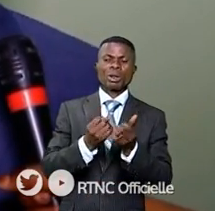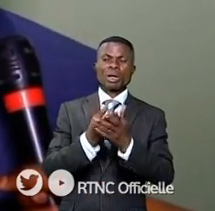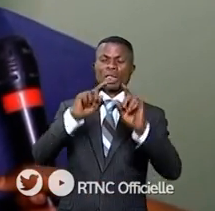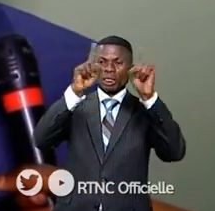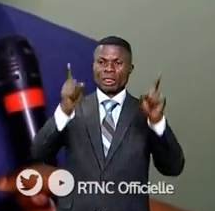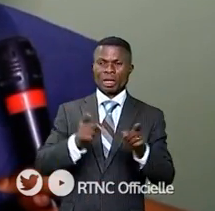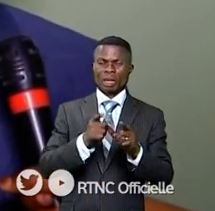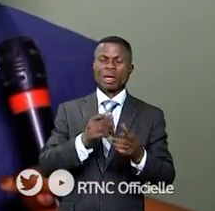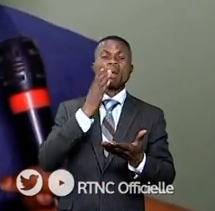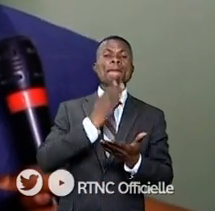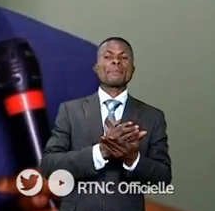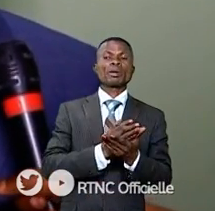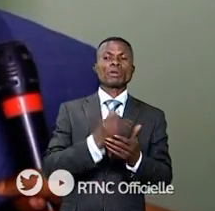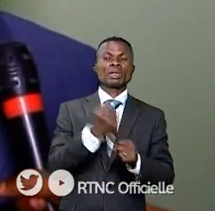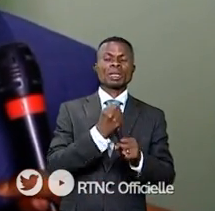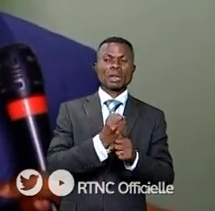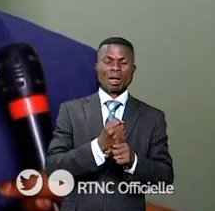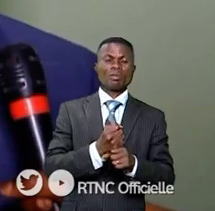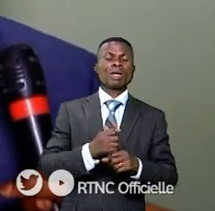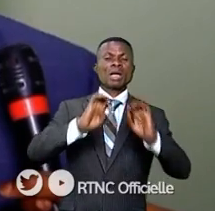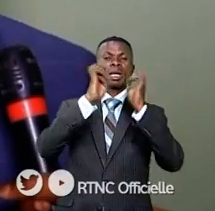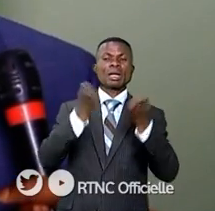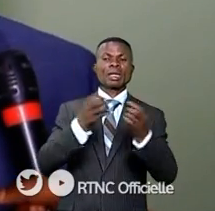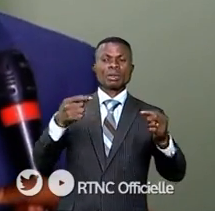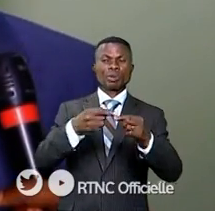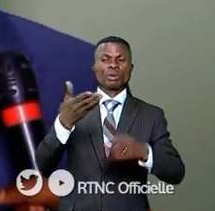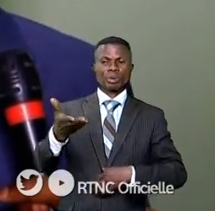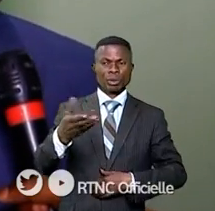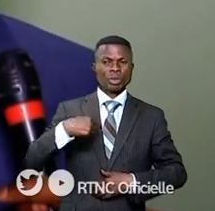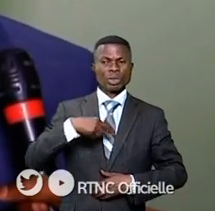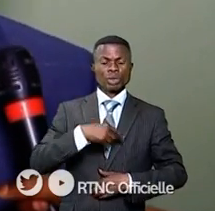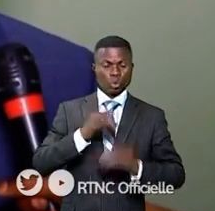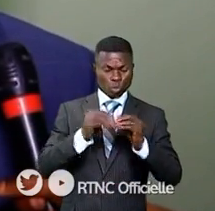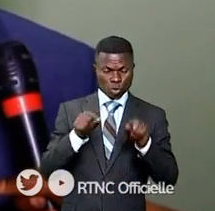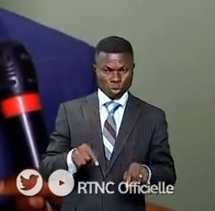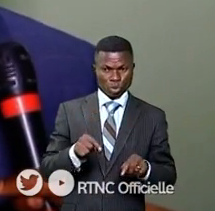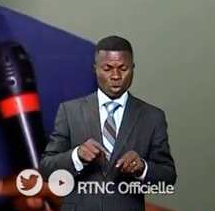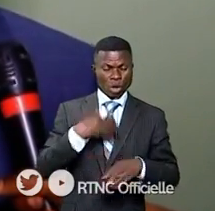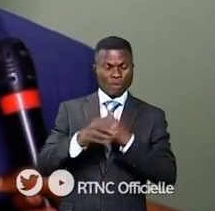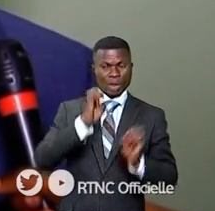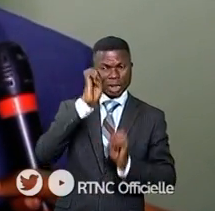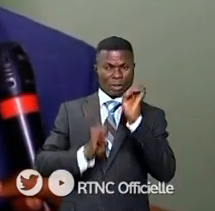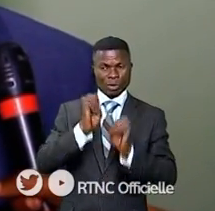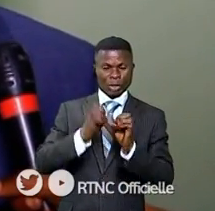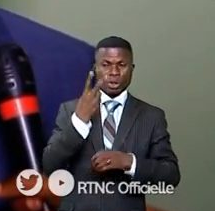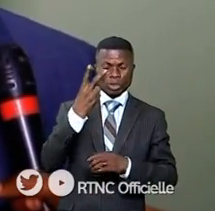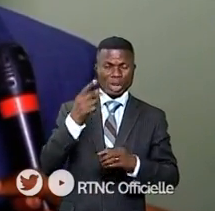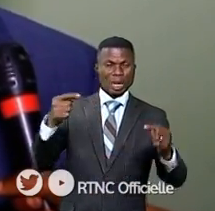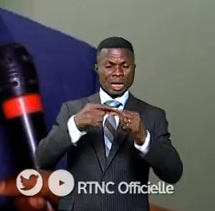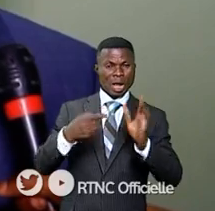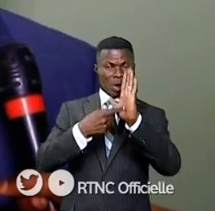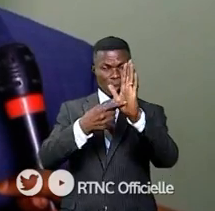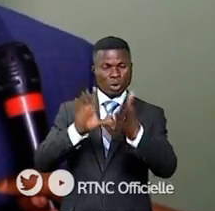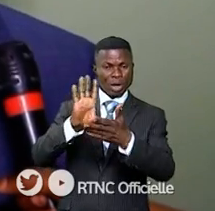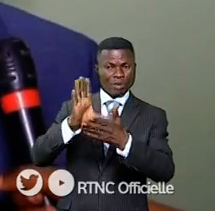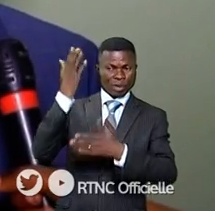qui travaille avec la Lina Foot. Donc nous sommes réunis aujourd'hui pour faire l'évaluation des deux matchs qui